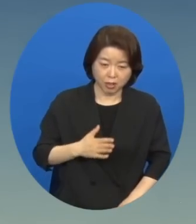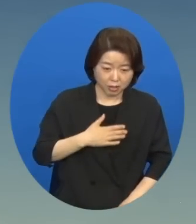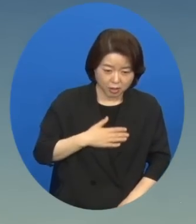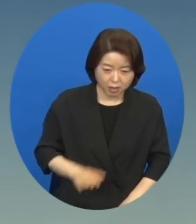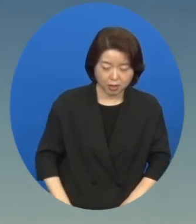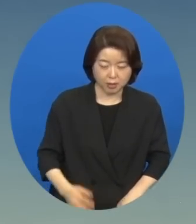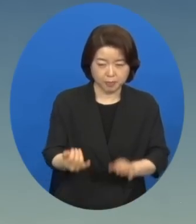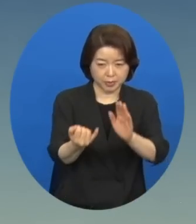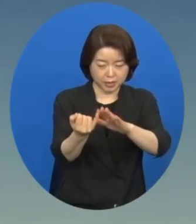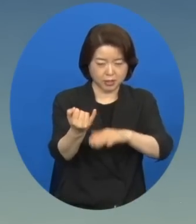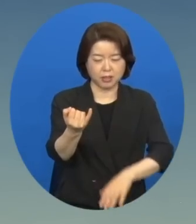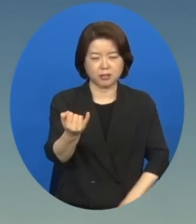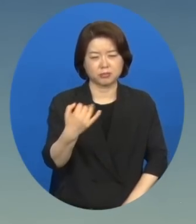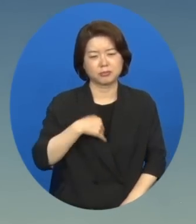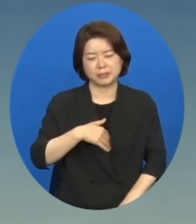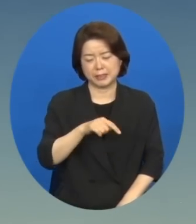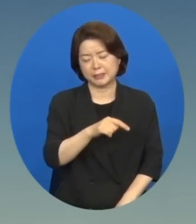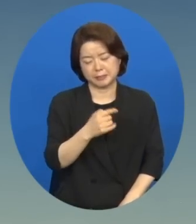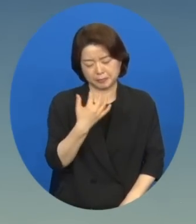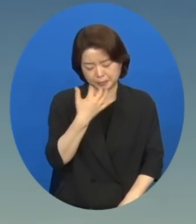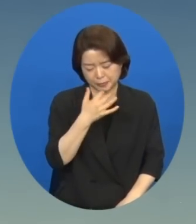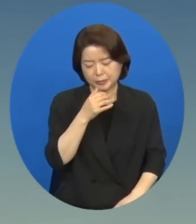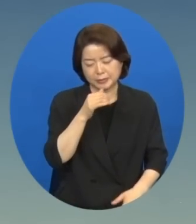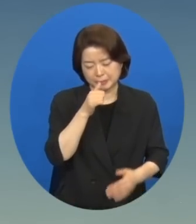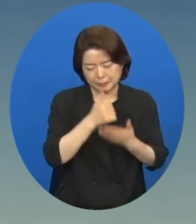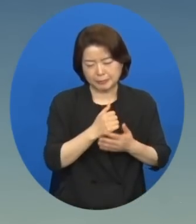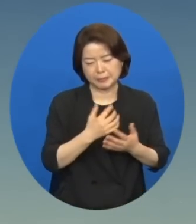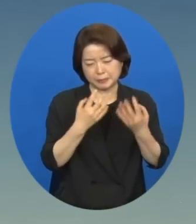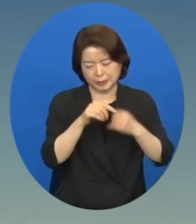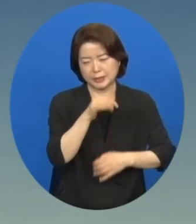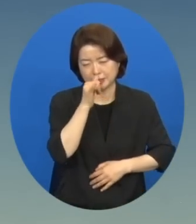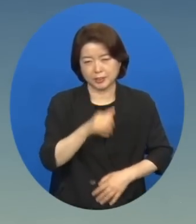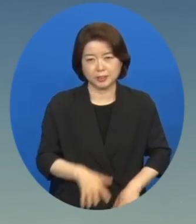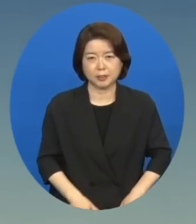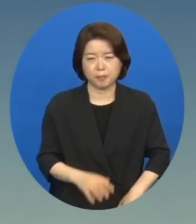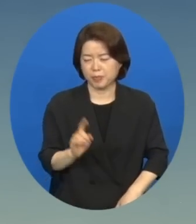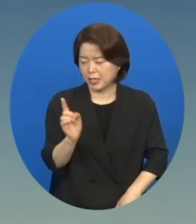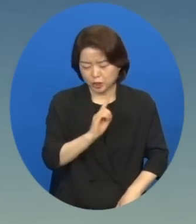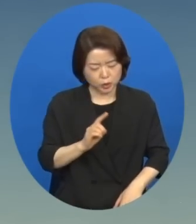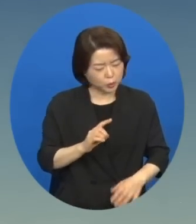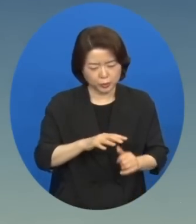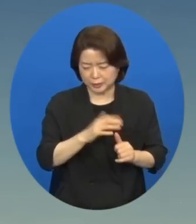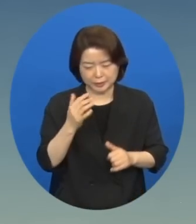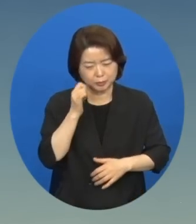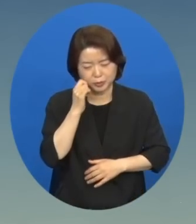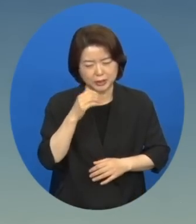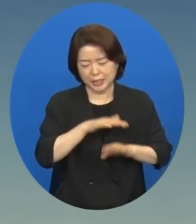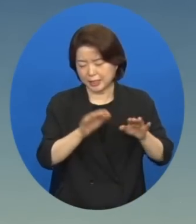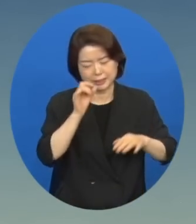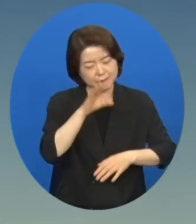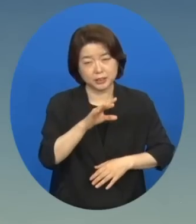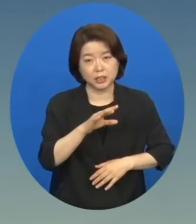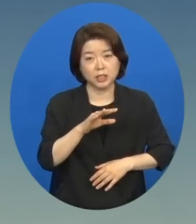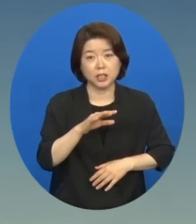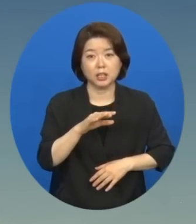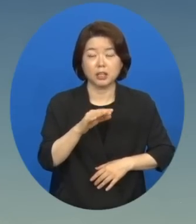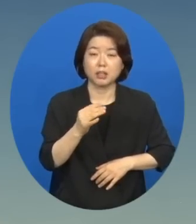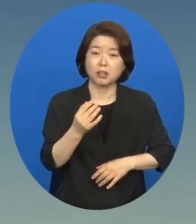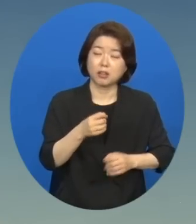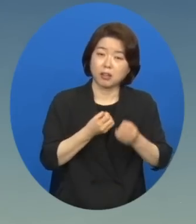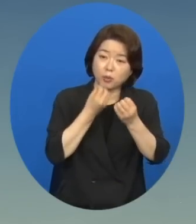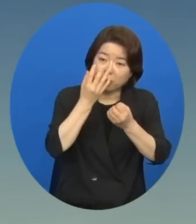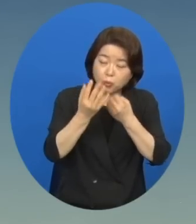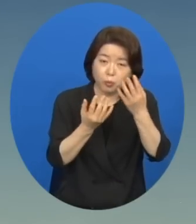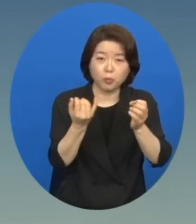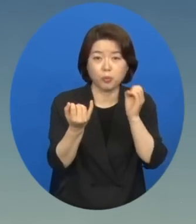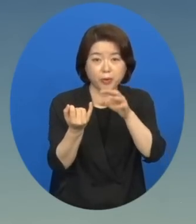제가 저희 아내에게 나 이런 사람이야, 나 이 죄에서 도무지 헤어나올 수가 없어. 이렇게 이야기한다는